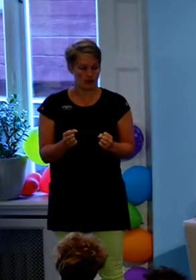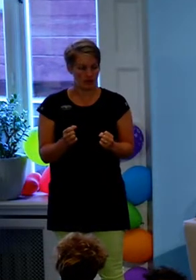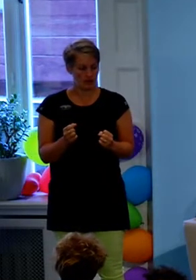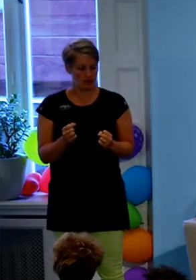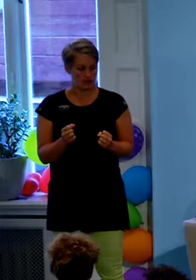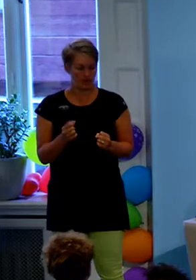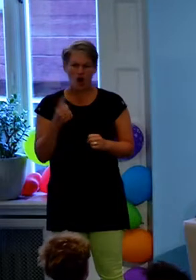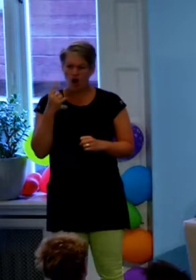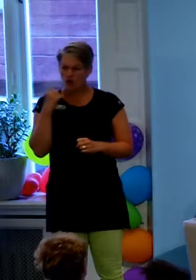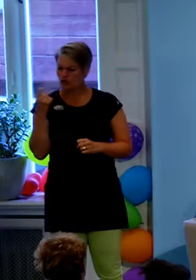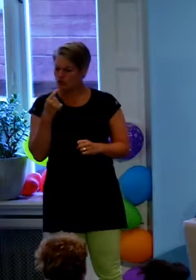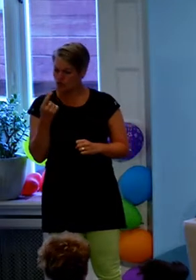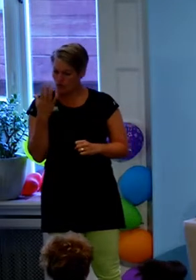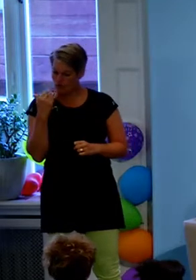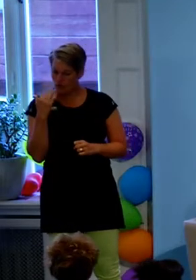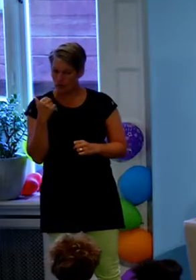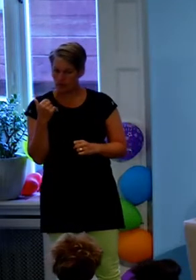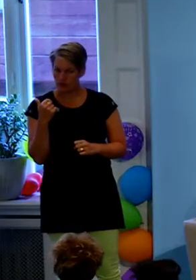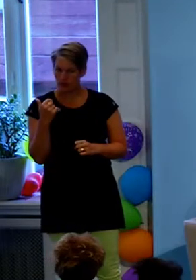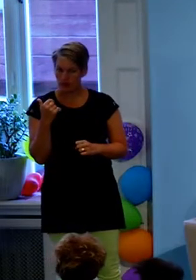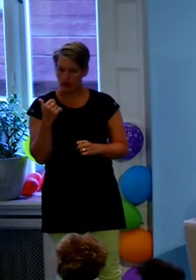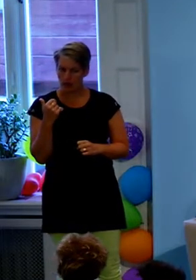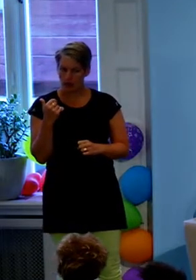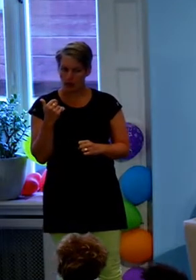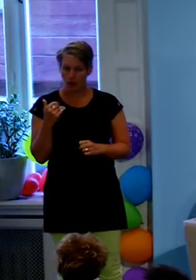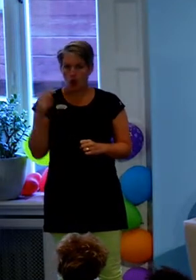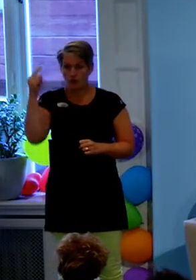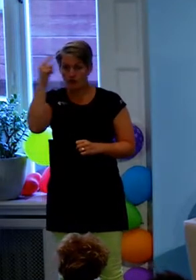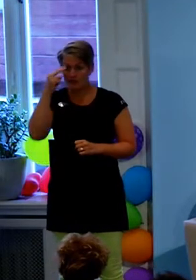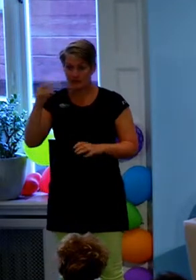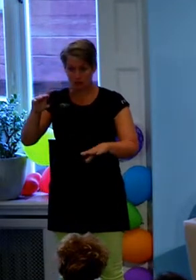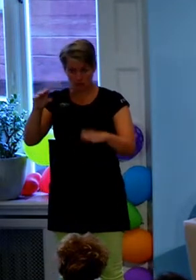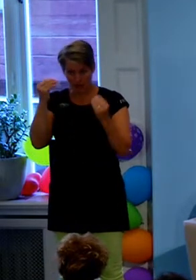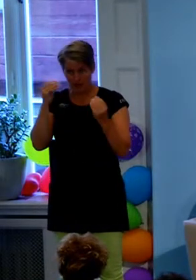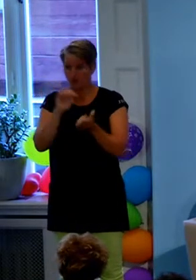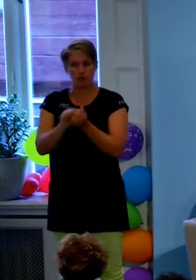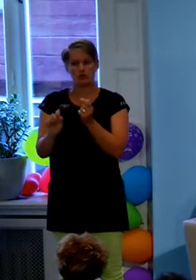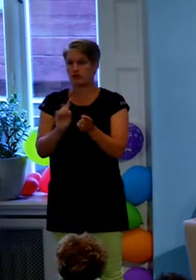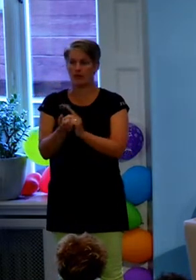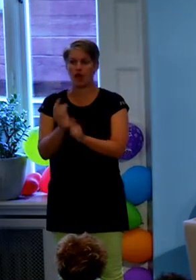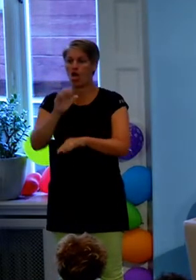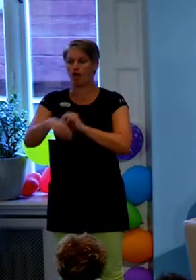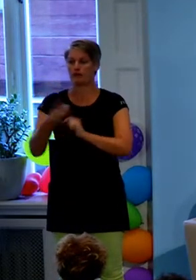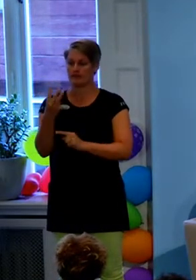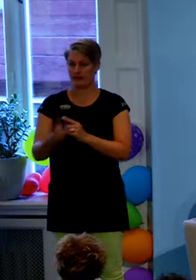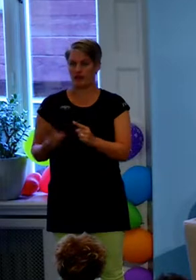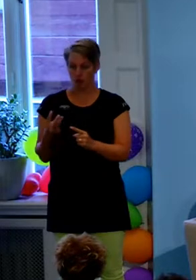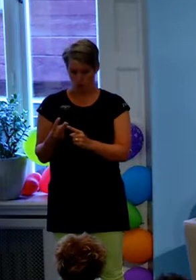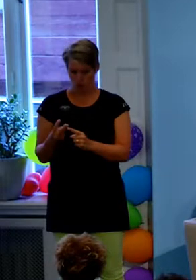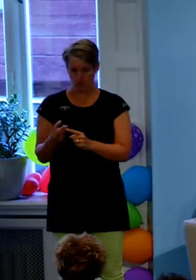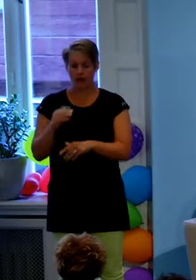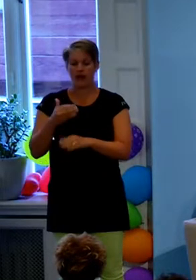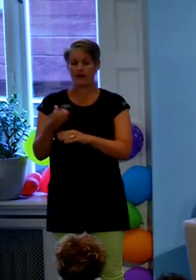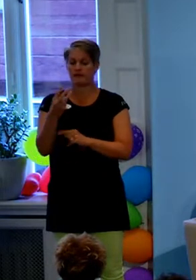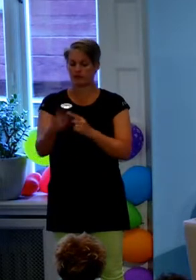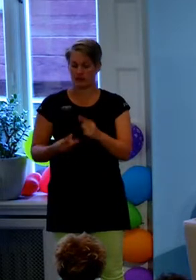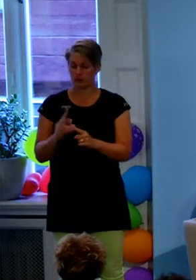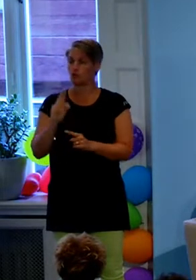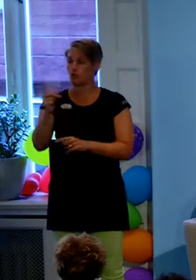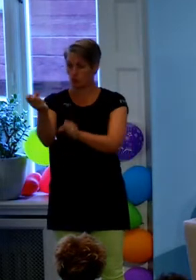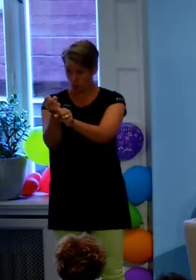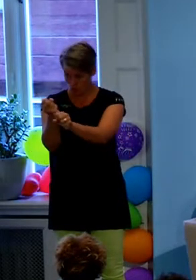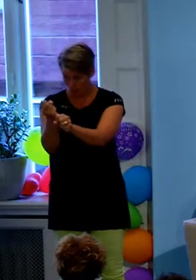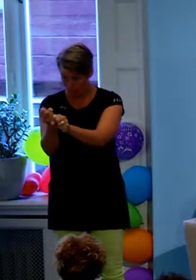alla, jag hörde någon som drev linjen att inga universitetsutbildningar över 3 år. 3 år, ut och börja jobba, sen in på